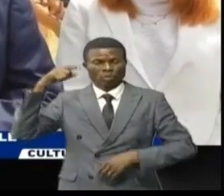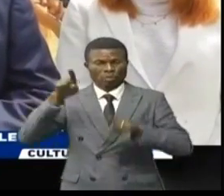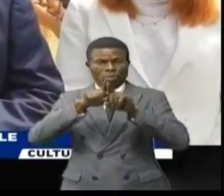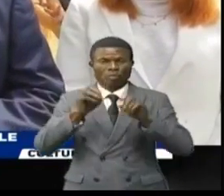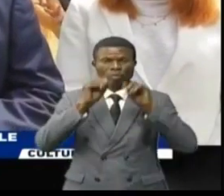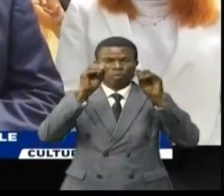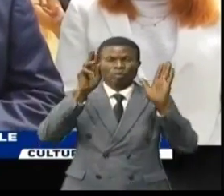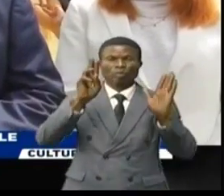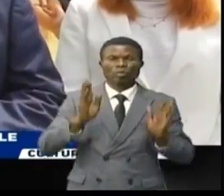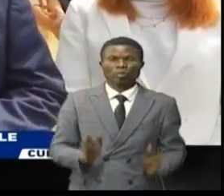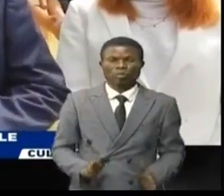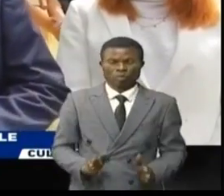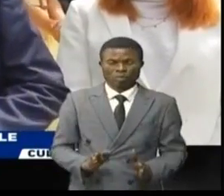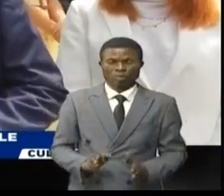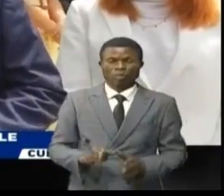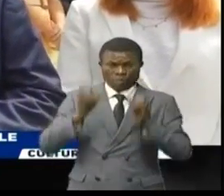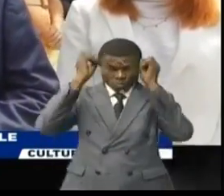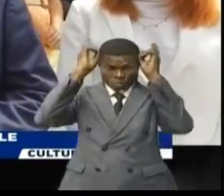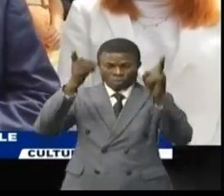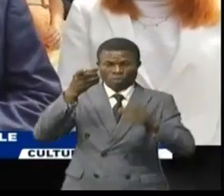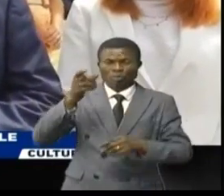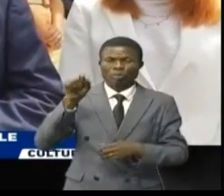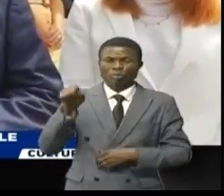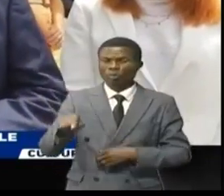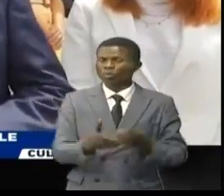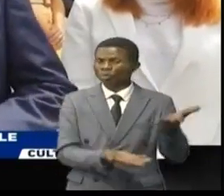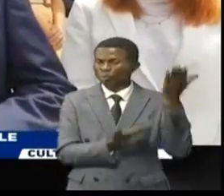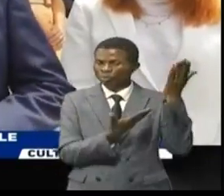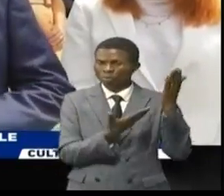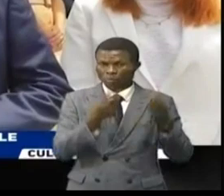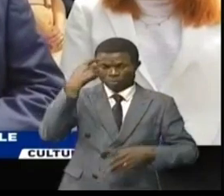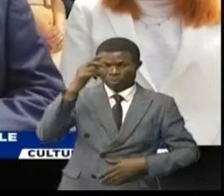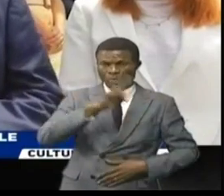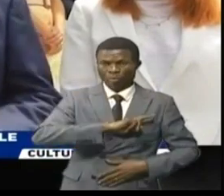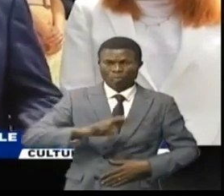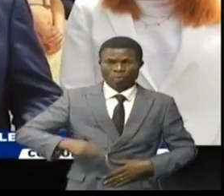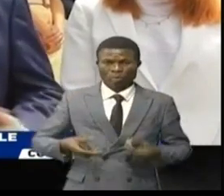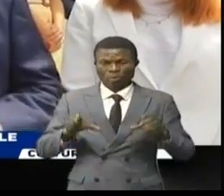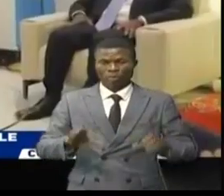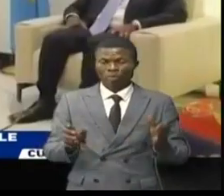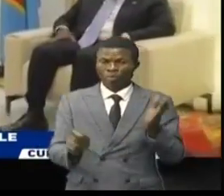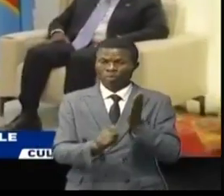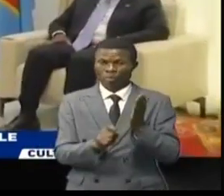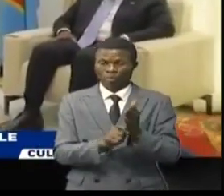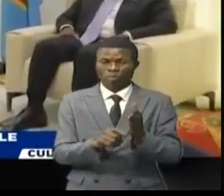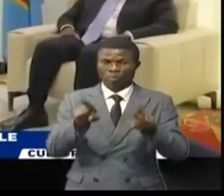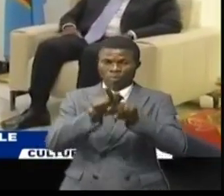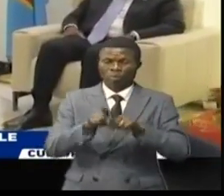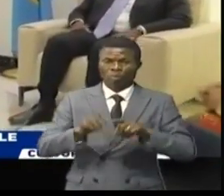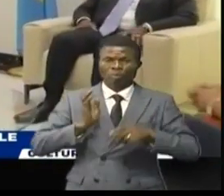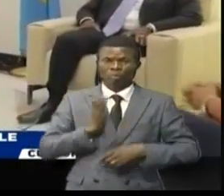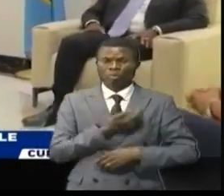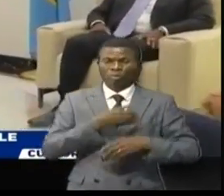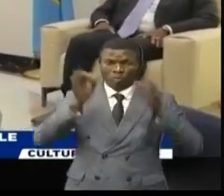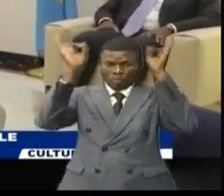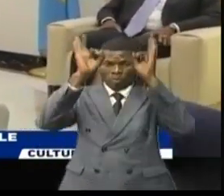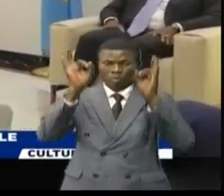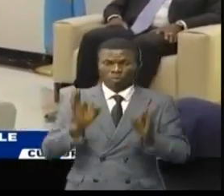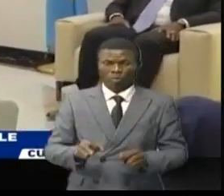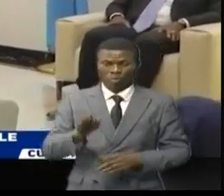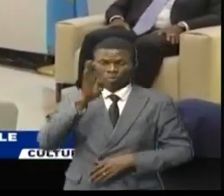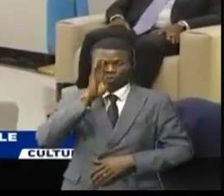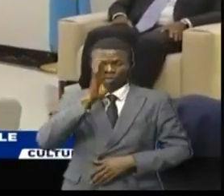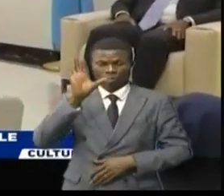constitue une priorité pour la République démocratique du Congo dans le cadre de sa stratégie, mais aussi en Fédération Wallonie-Bruxelles, et donc